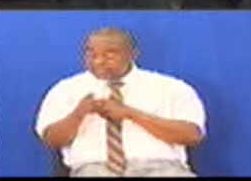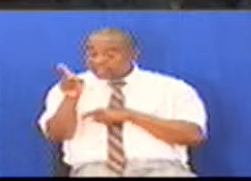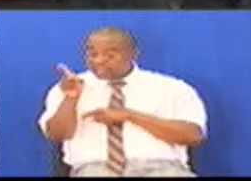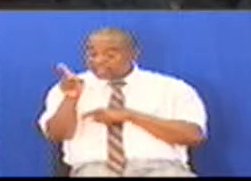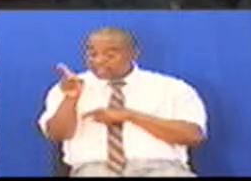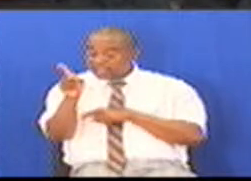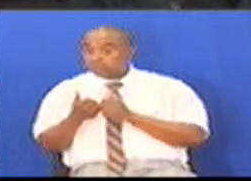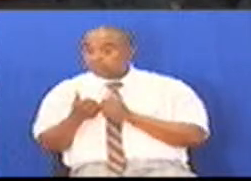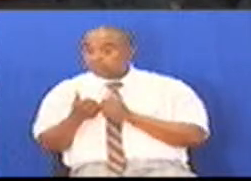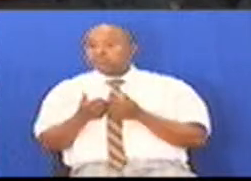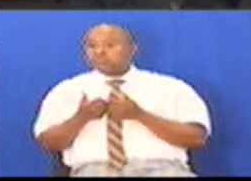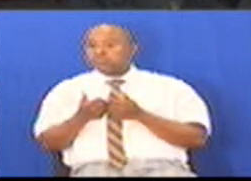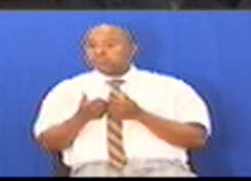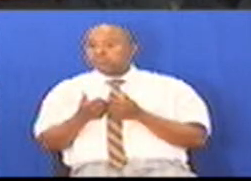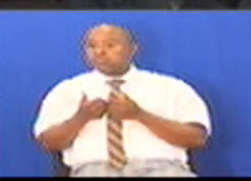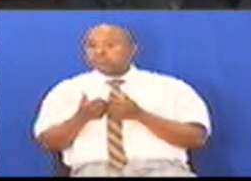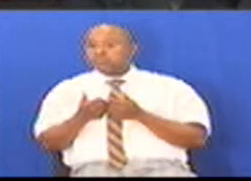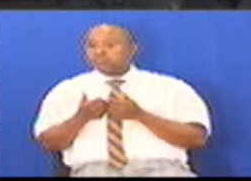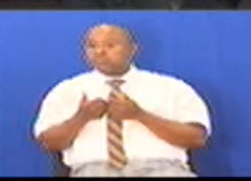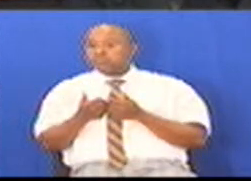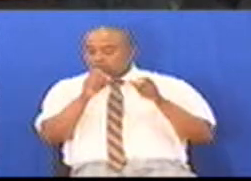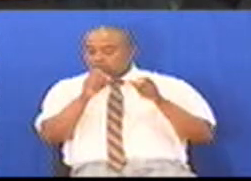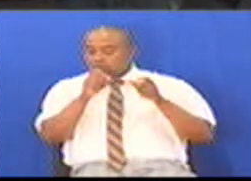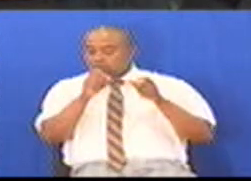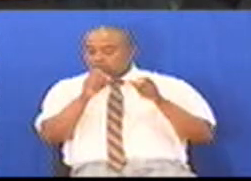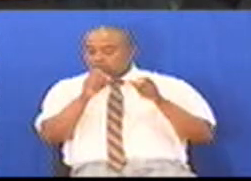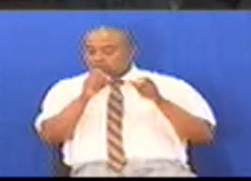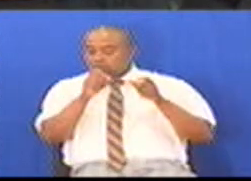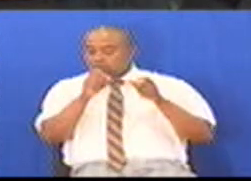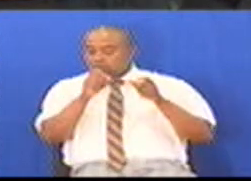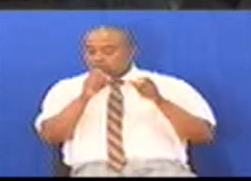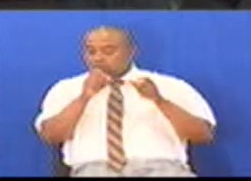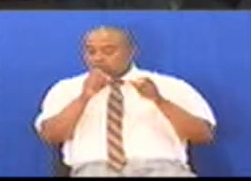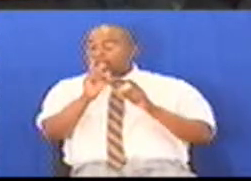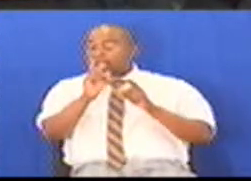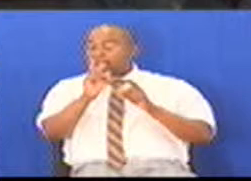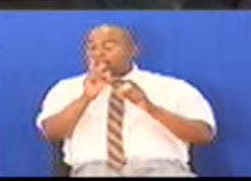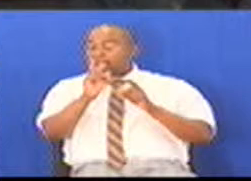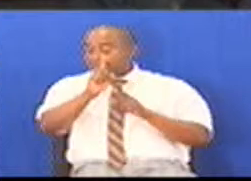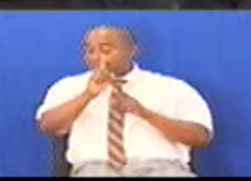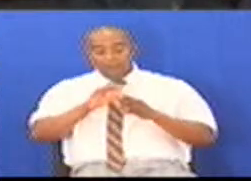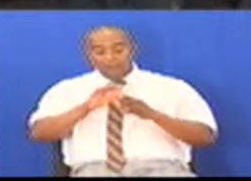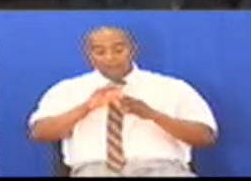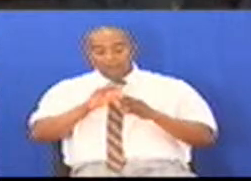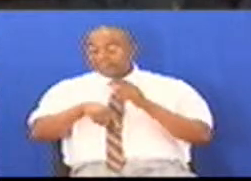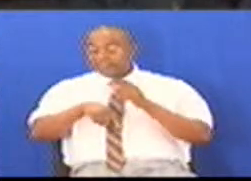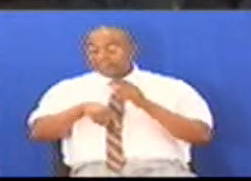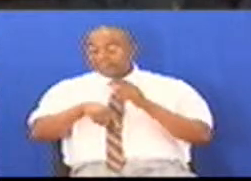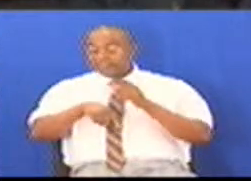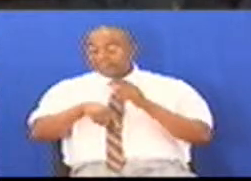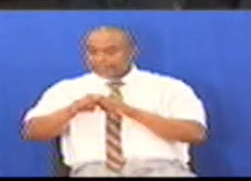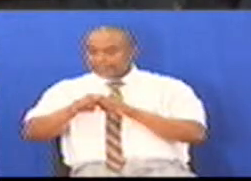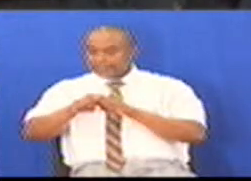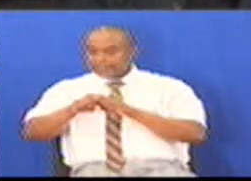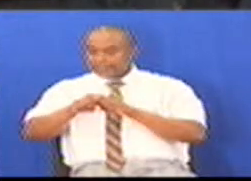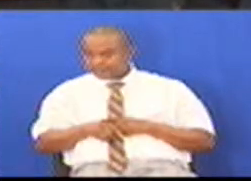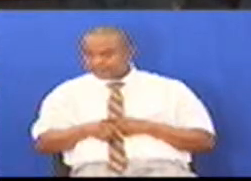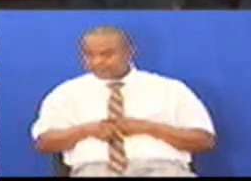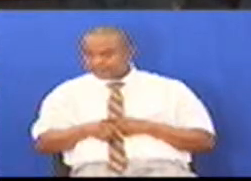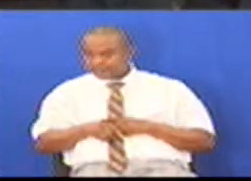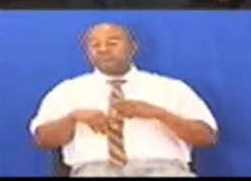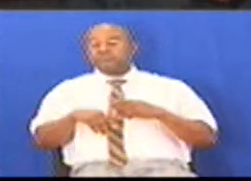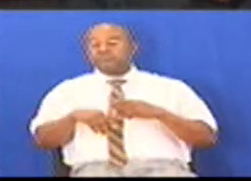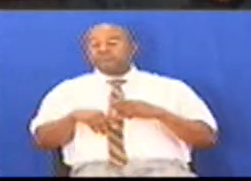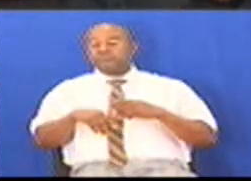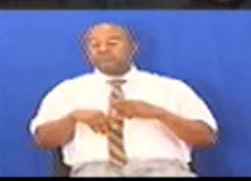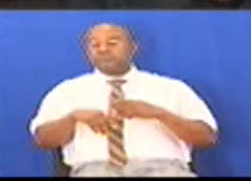wa samaki wasiolengwa kwa matumizi ya soko la ndani. Mheshimiwa Spika, gharama za ETS kwenye sigara. Mheshimiwa